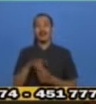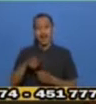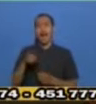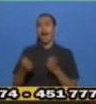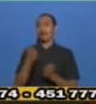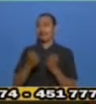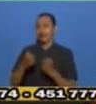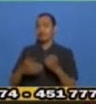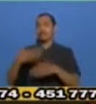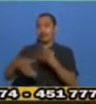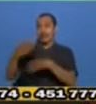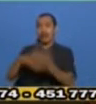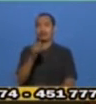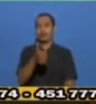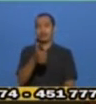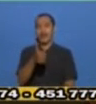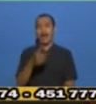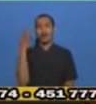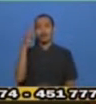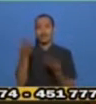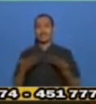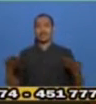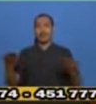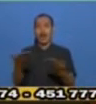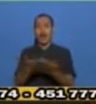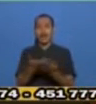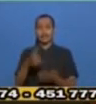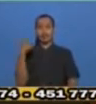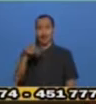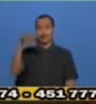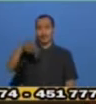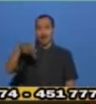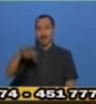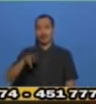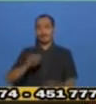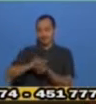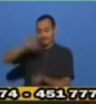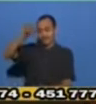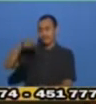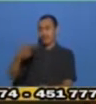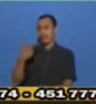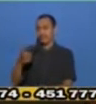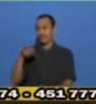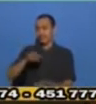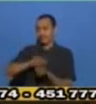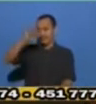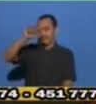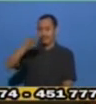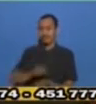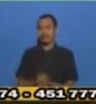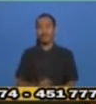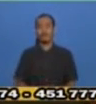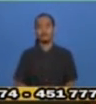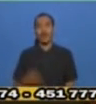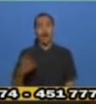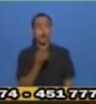ya. Di masa baru saya mengatakannya seperti itu karena nanti beberapa kegiatan-kegiatan itu mensyaratkan bahwa yang